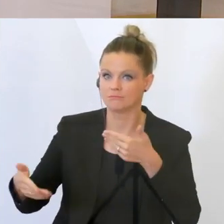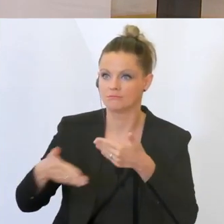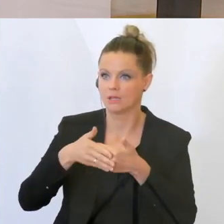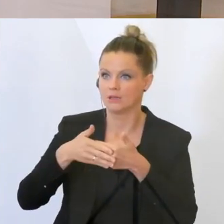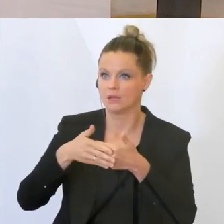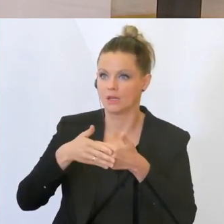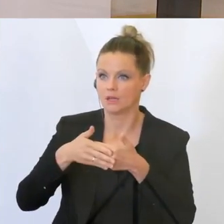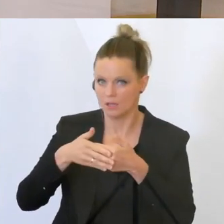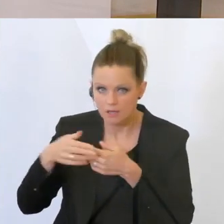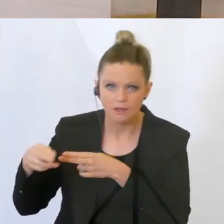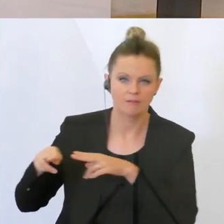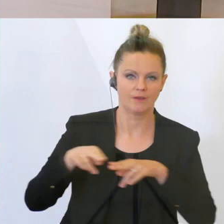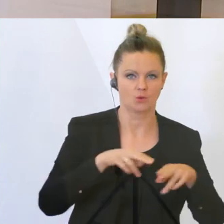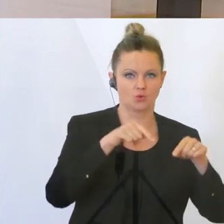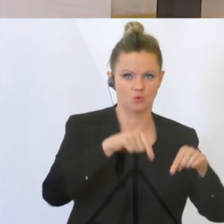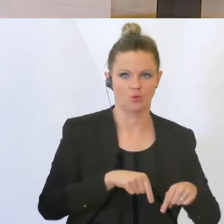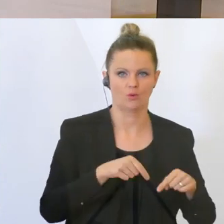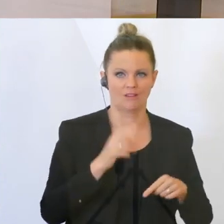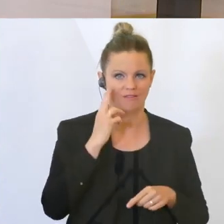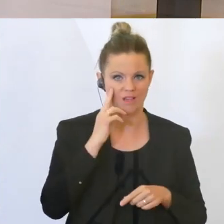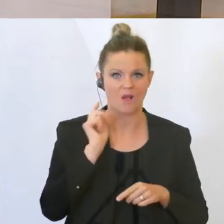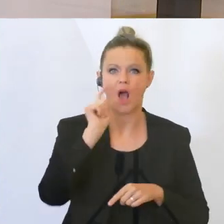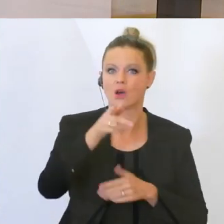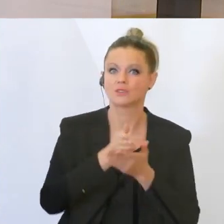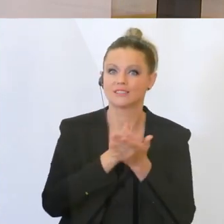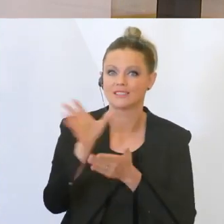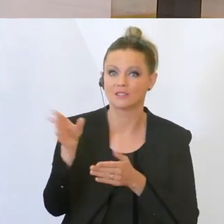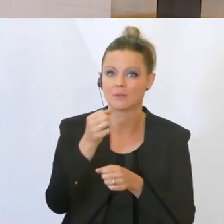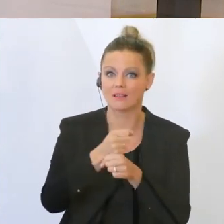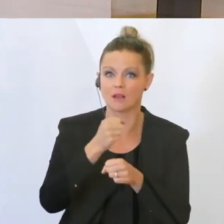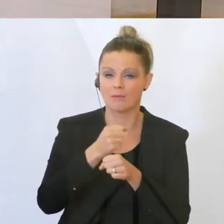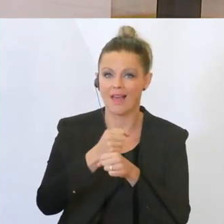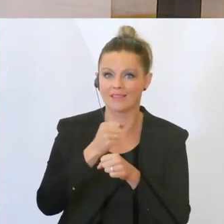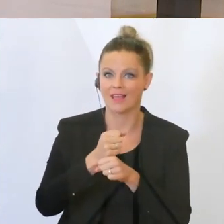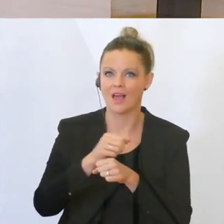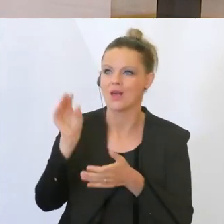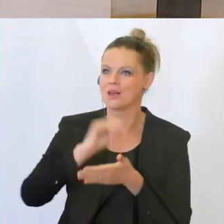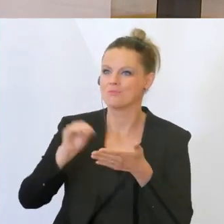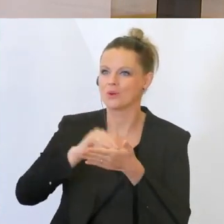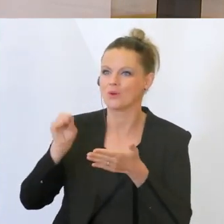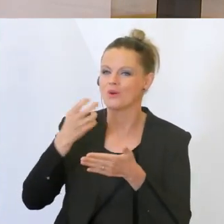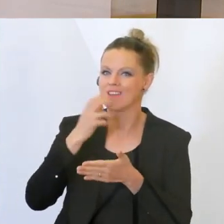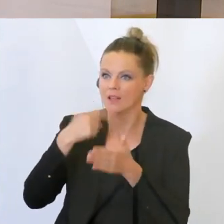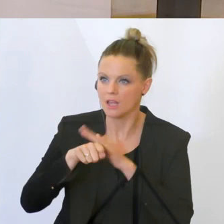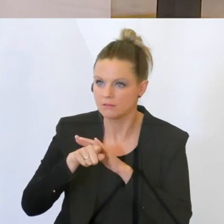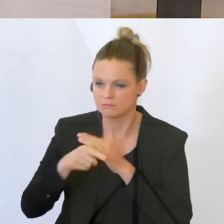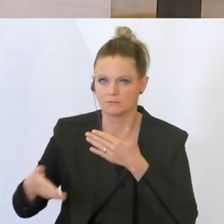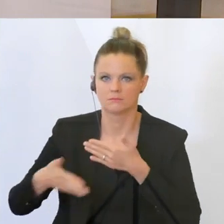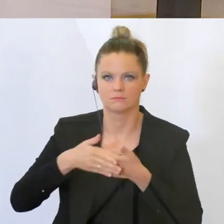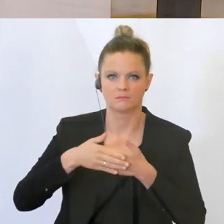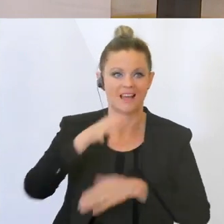wieder retour gekommen sind. Außendienstmitarbeiter, die vor Büros standen, die niemanden reingelassen hatten.